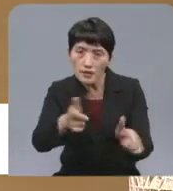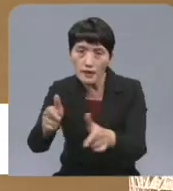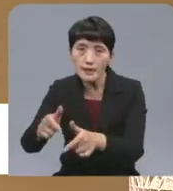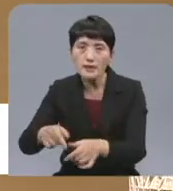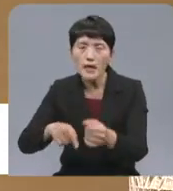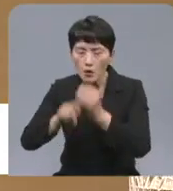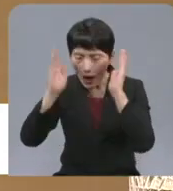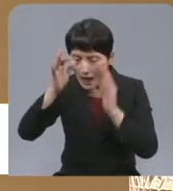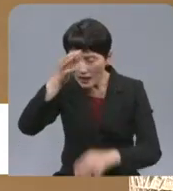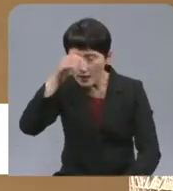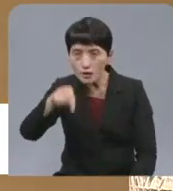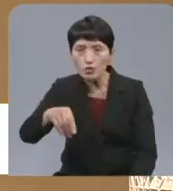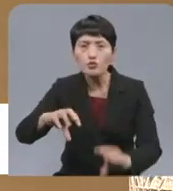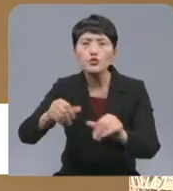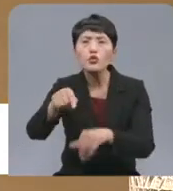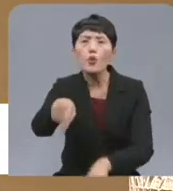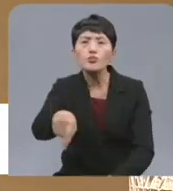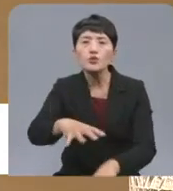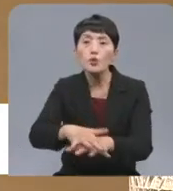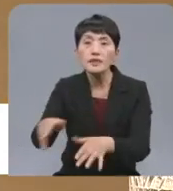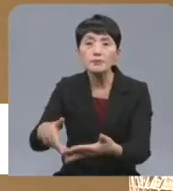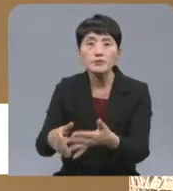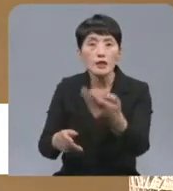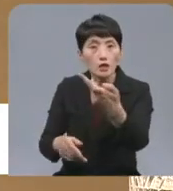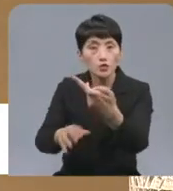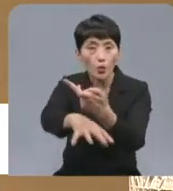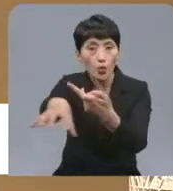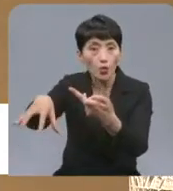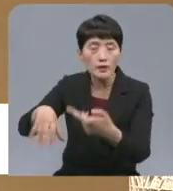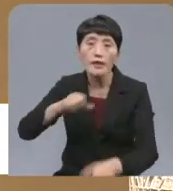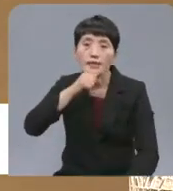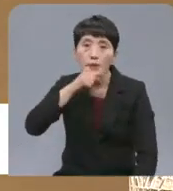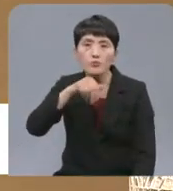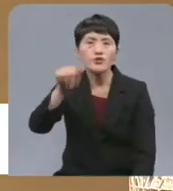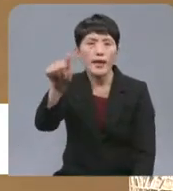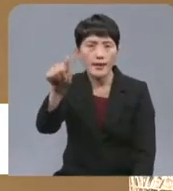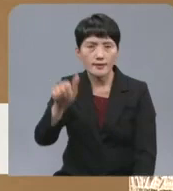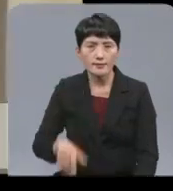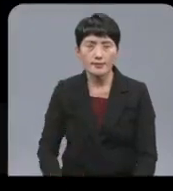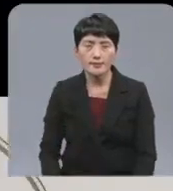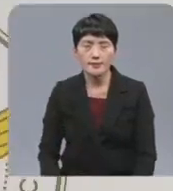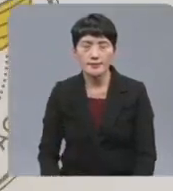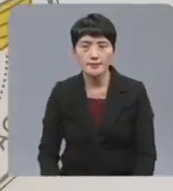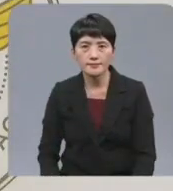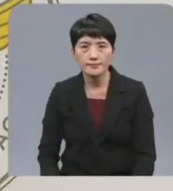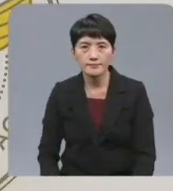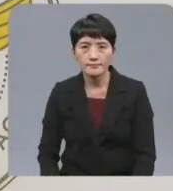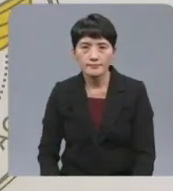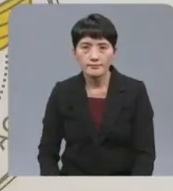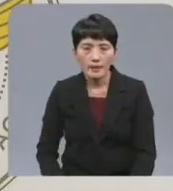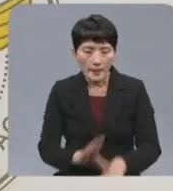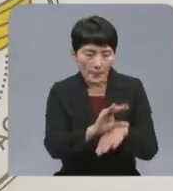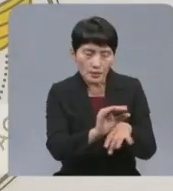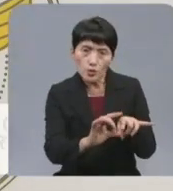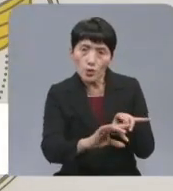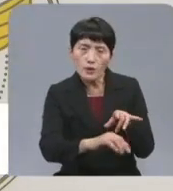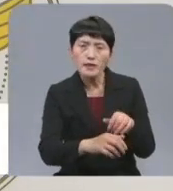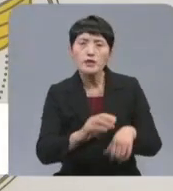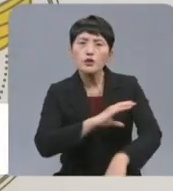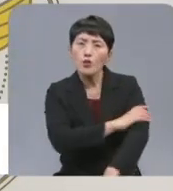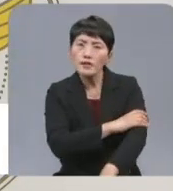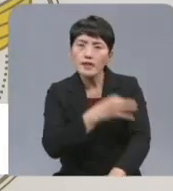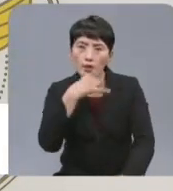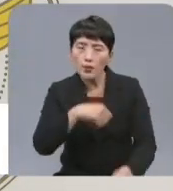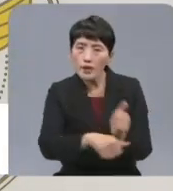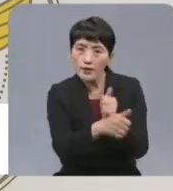dan anti korupsi Kementerian kesetaraan gender dan keluarga mendapat nilai evaluasi C badan kepolisian nasional mendapat nilai evaluasi C